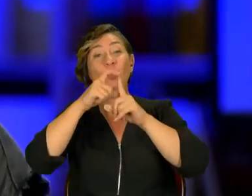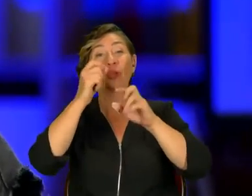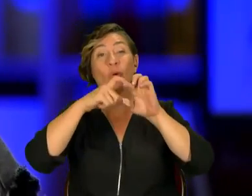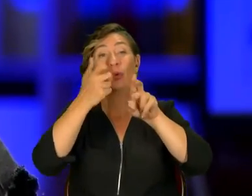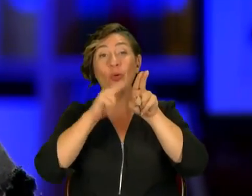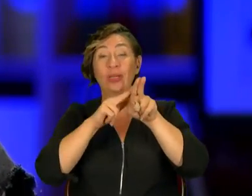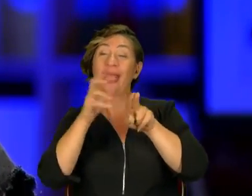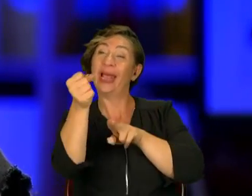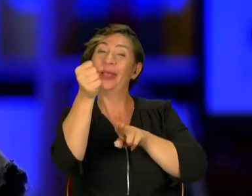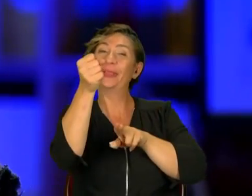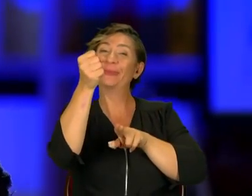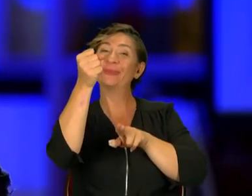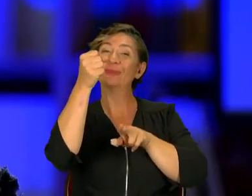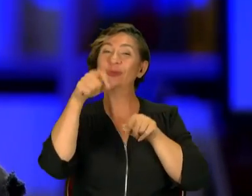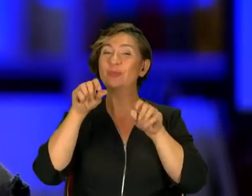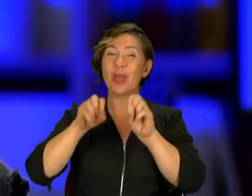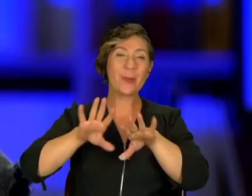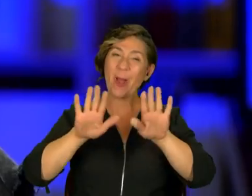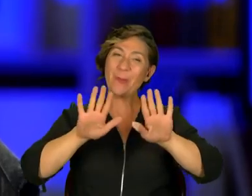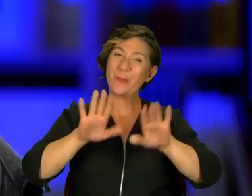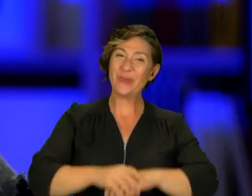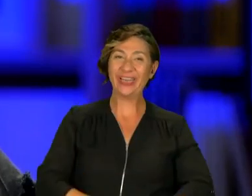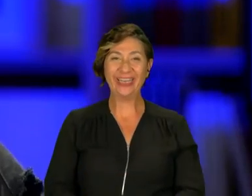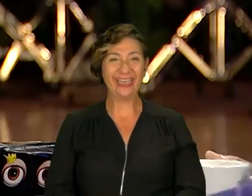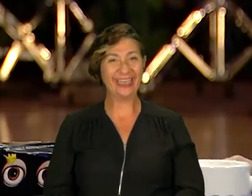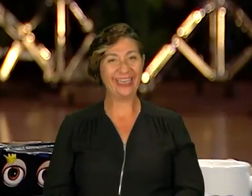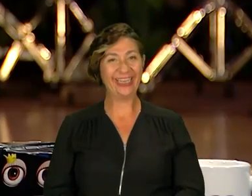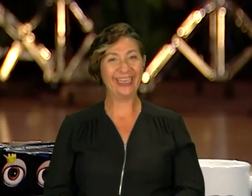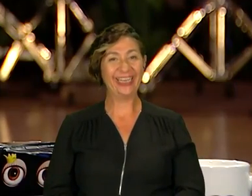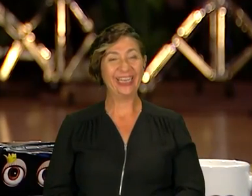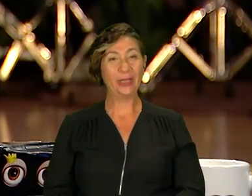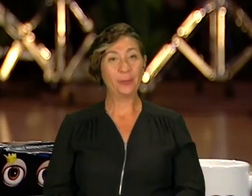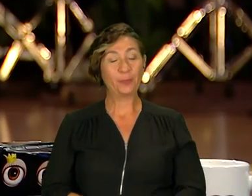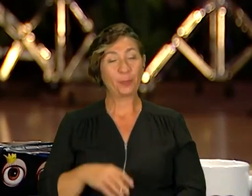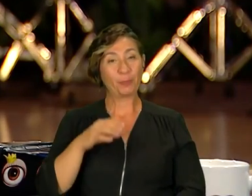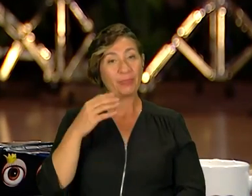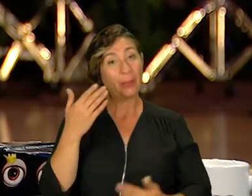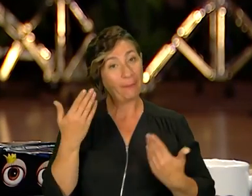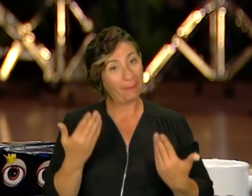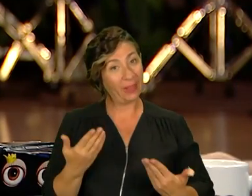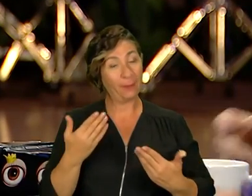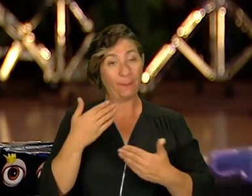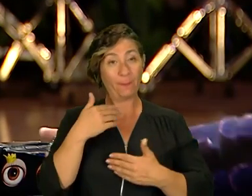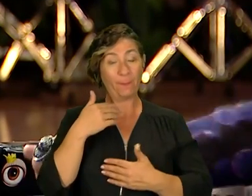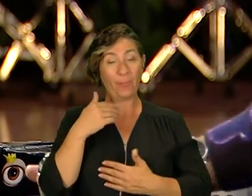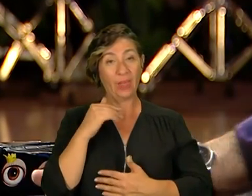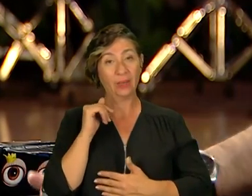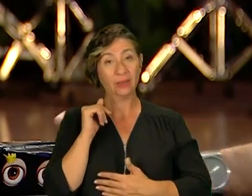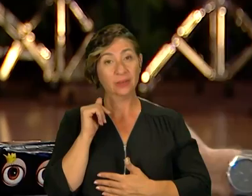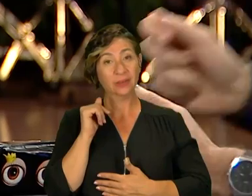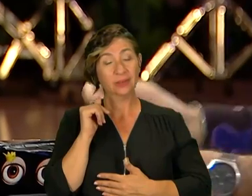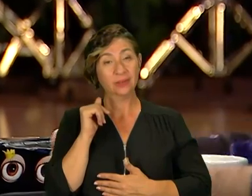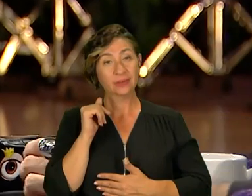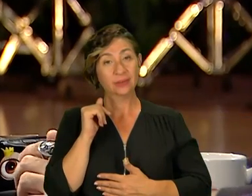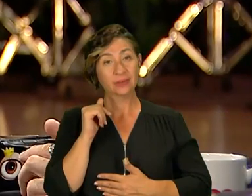onu yakaladım. Ve şu an bırakmam. Peki bizim özellikle